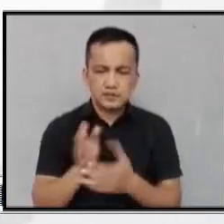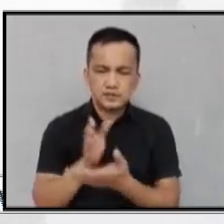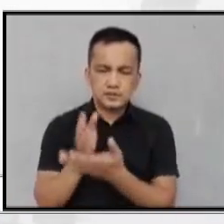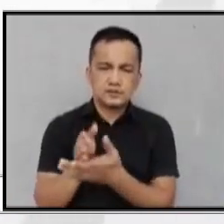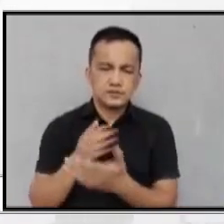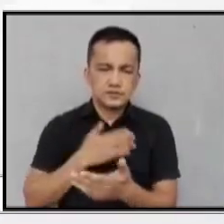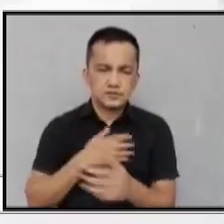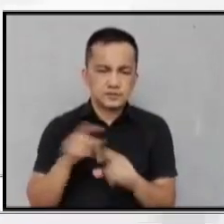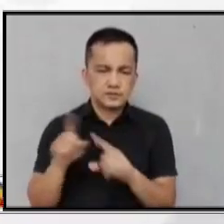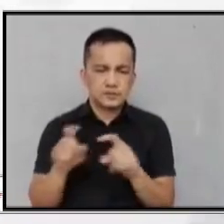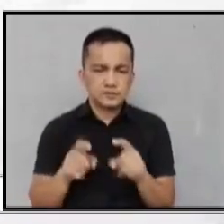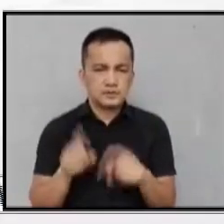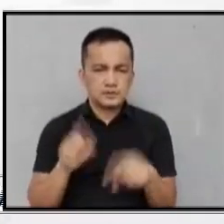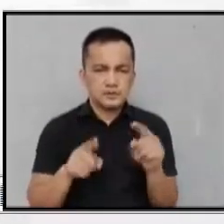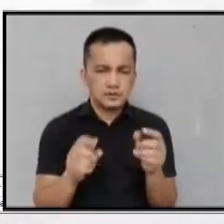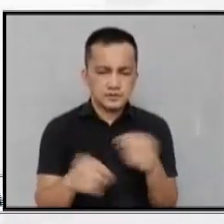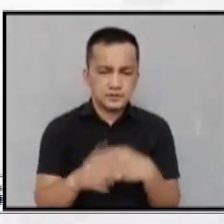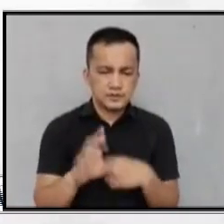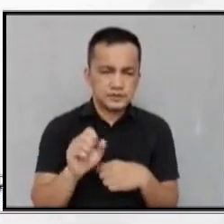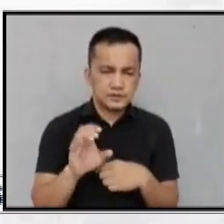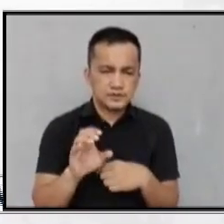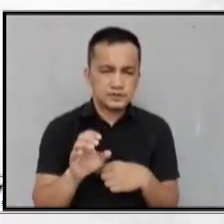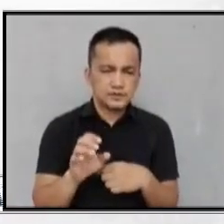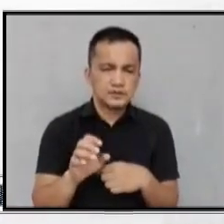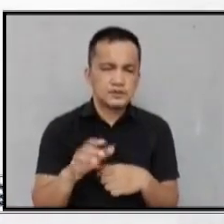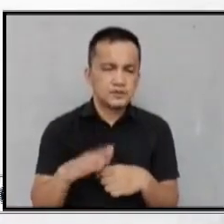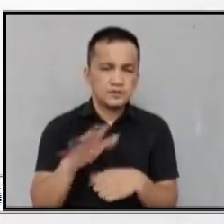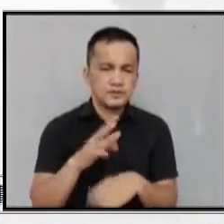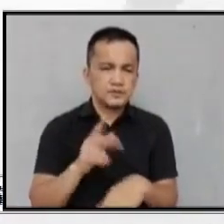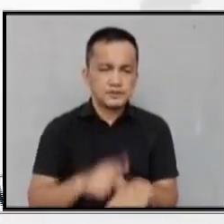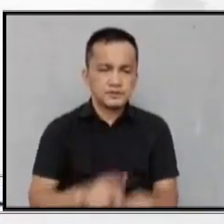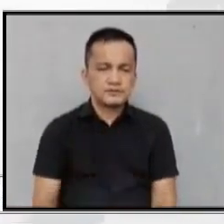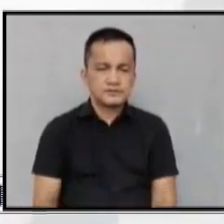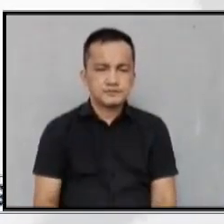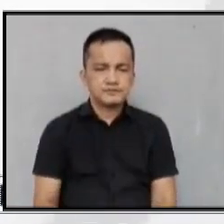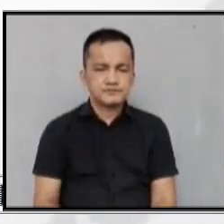tanggapan ng CSC sa buong bansa. Mike Bartolome para sa Bayan.